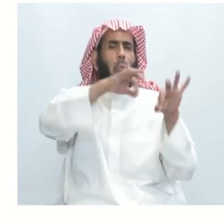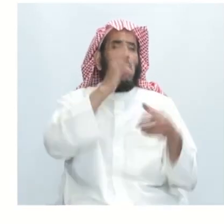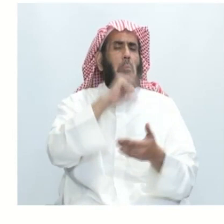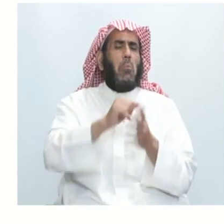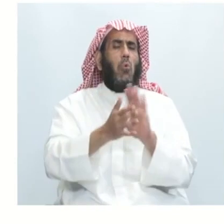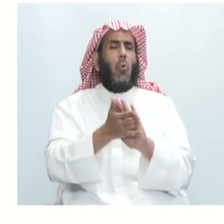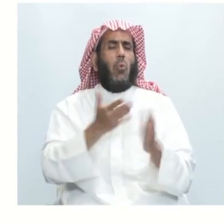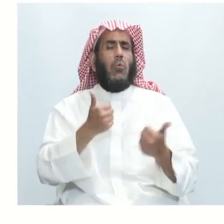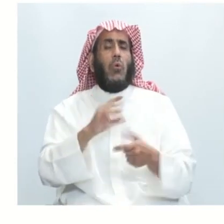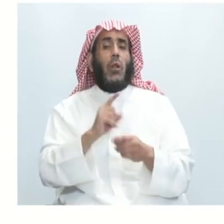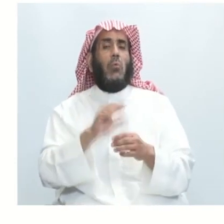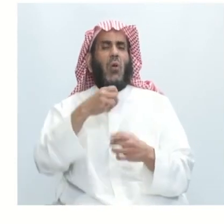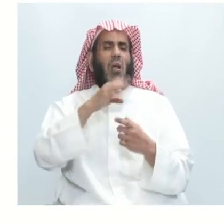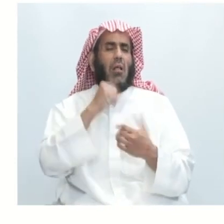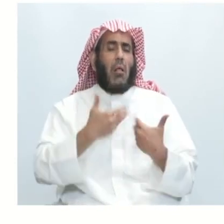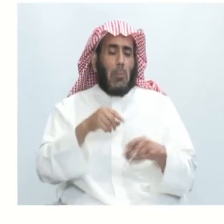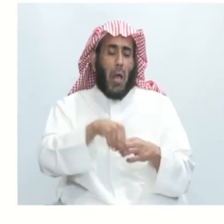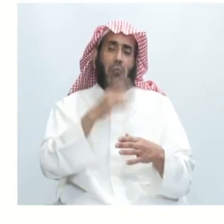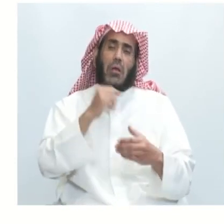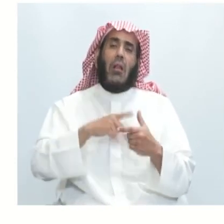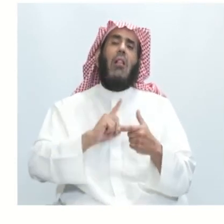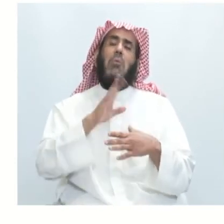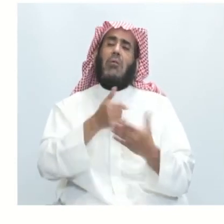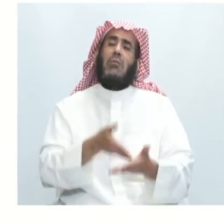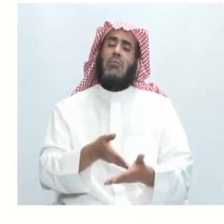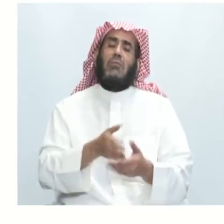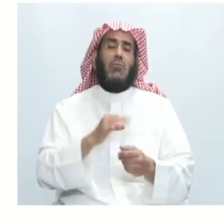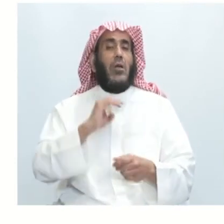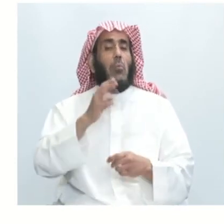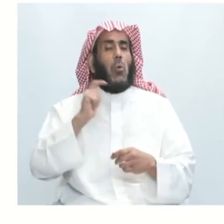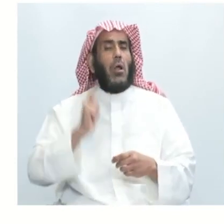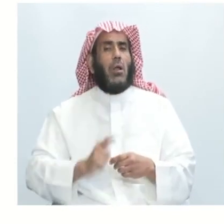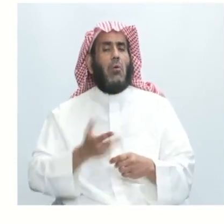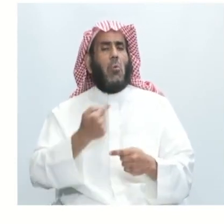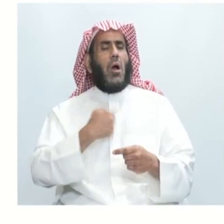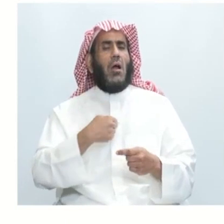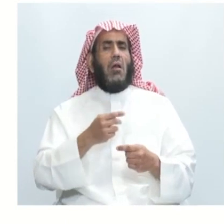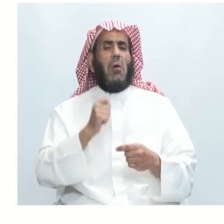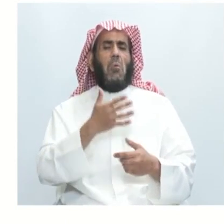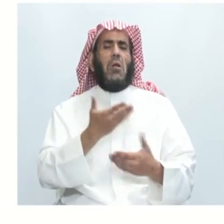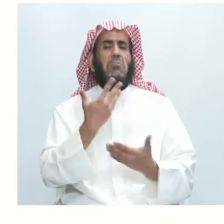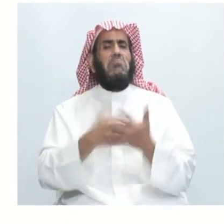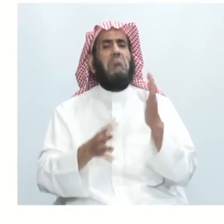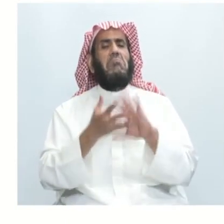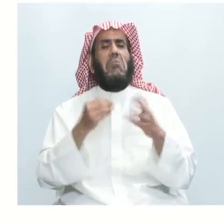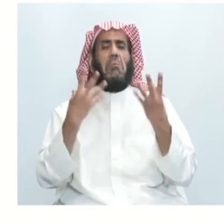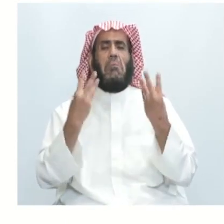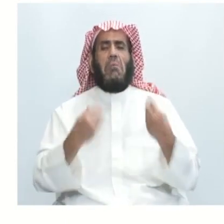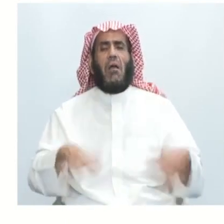فقال له الظريف لم يمتلك يا سيدي فاعجابه الغني وانا اموالي نفدت